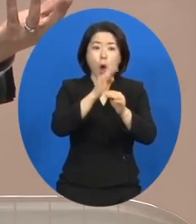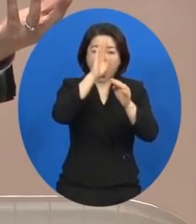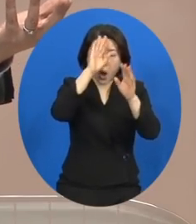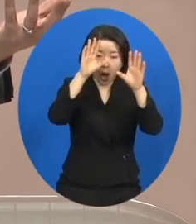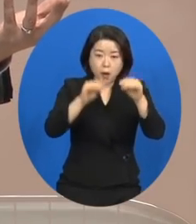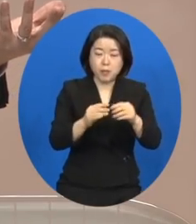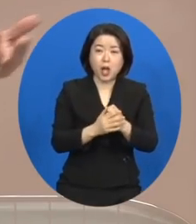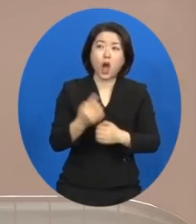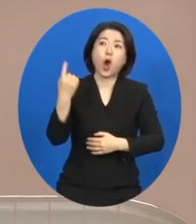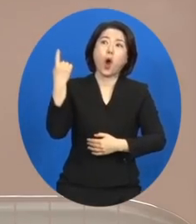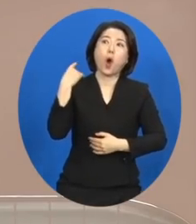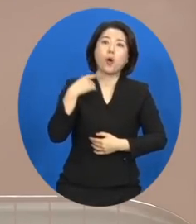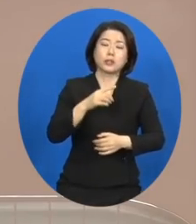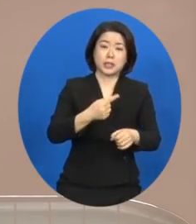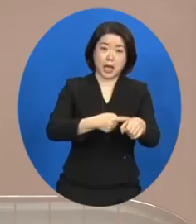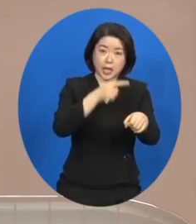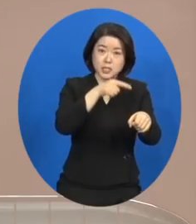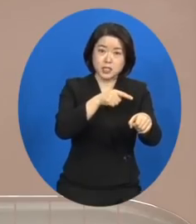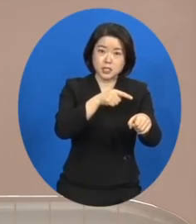무슨 얘기예요?